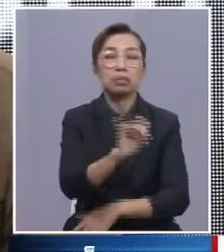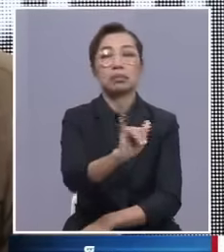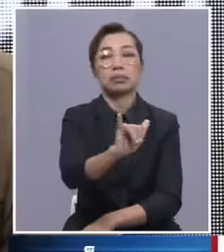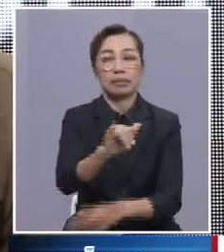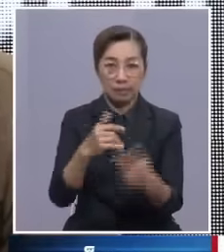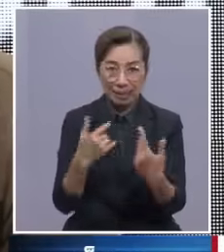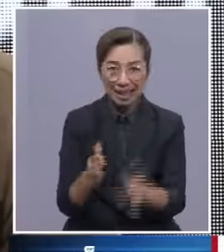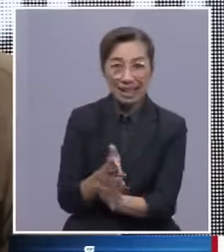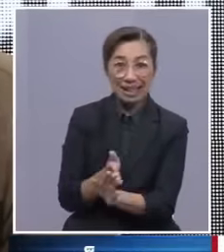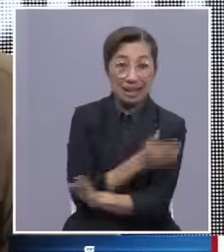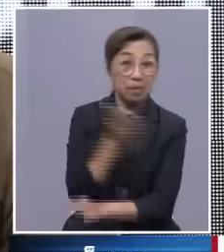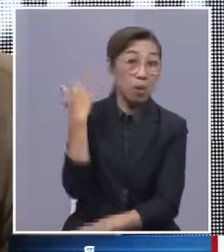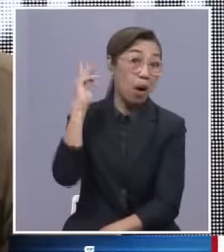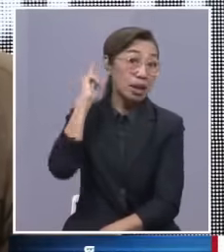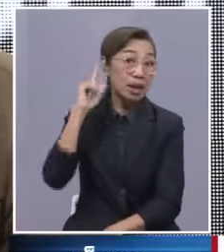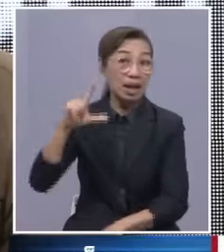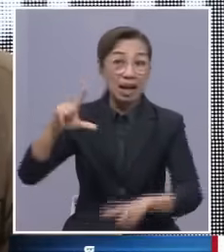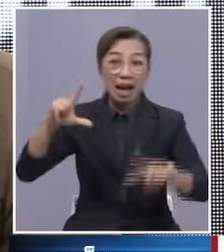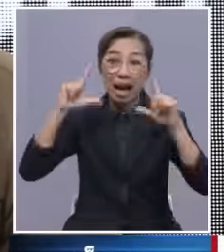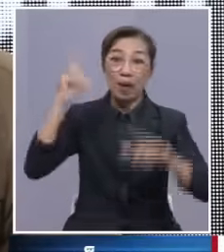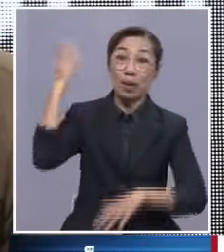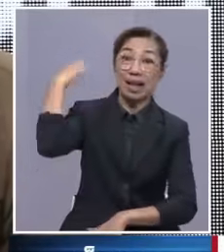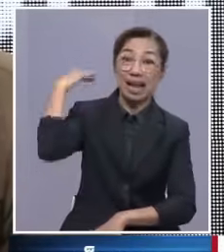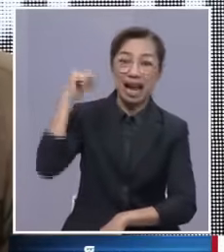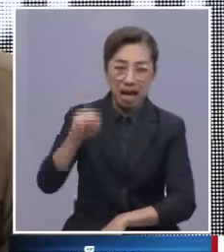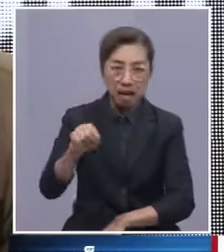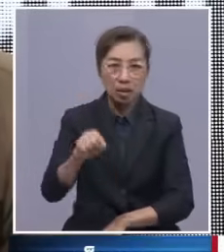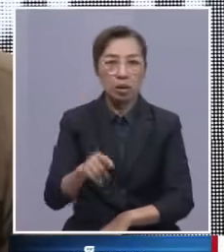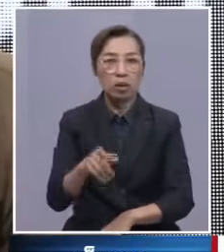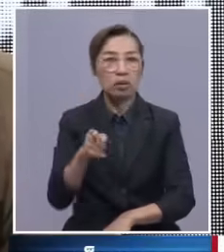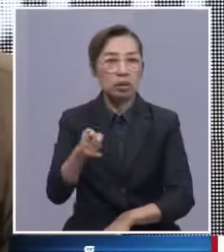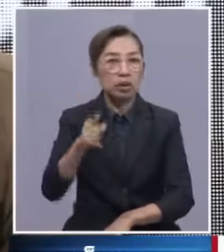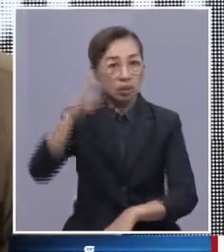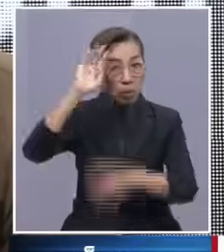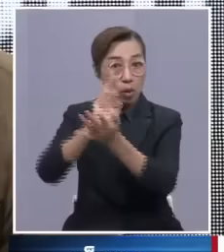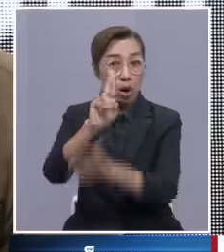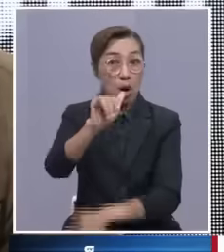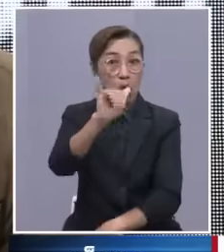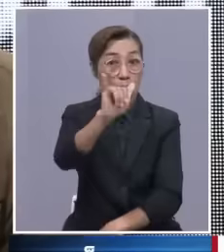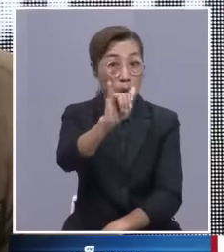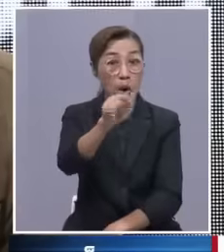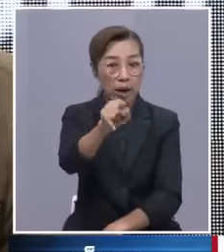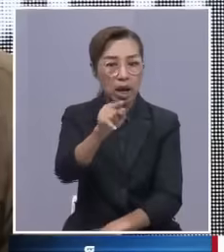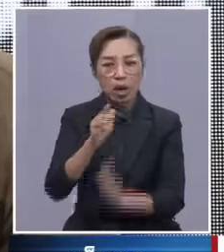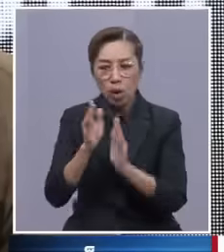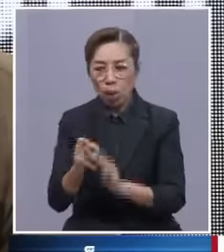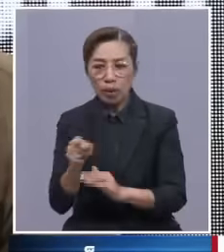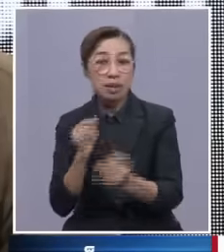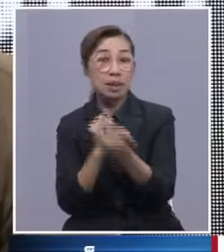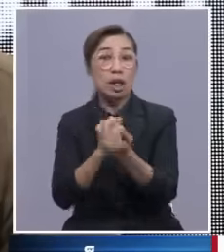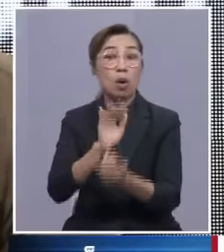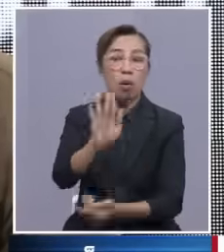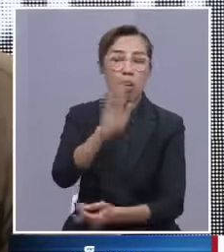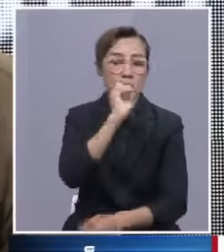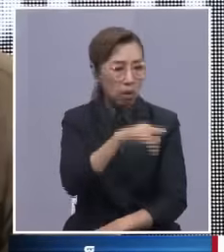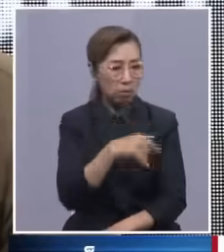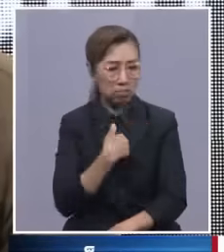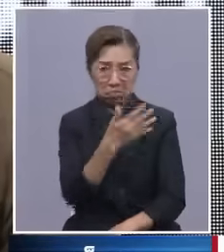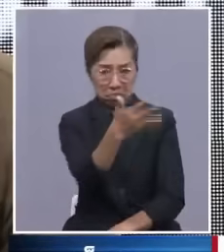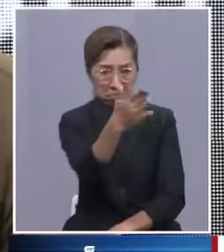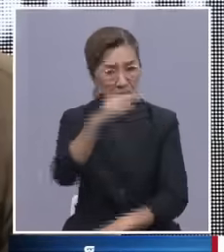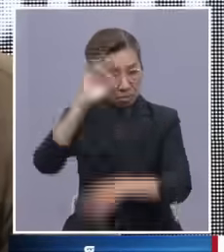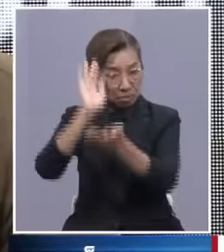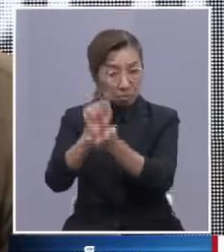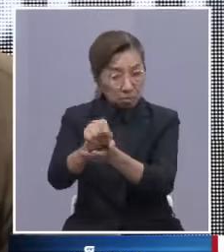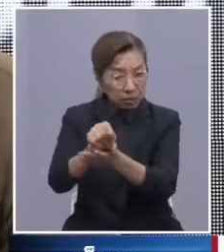แล้วก่อนหน้านี้ตอนที่มีกระแสข่าวมารอบที่แล้วเนี่ยตอนนั้นคนใกล้ชิดกับทางบิ๊กรอยก็เคยออกมาปฏิเสธบอกว่าทางพลตำรวจเอกร